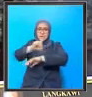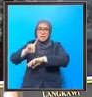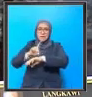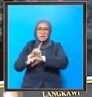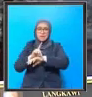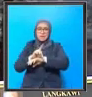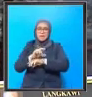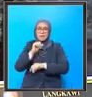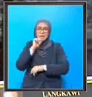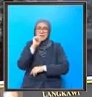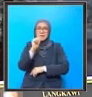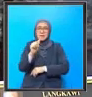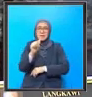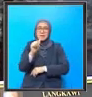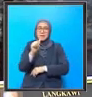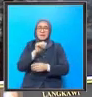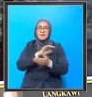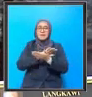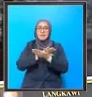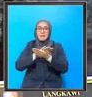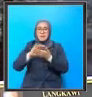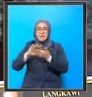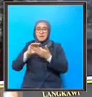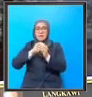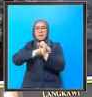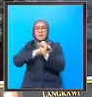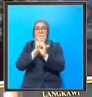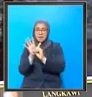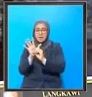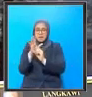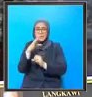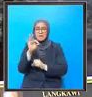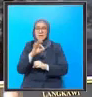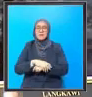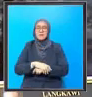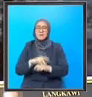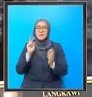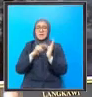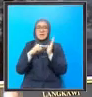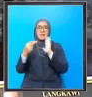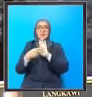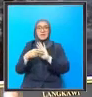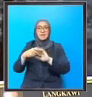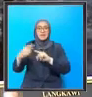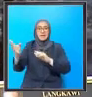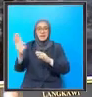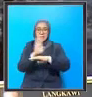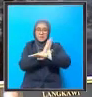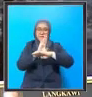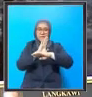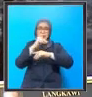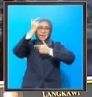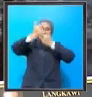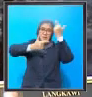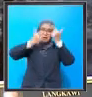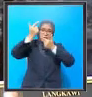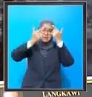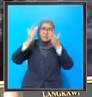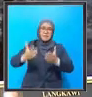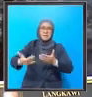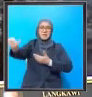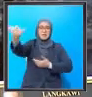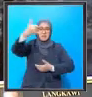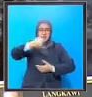tidak tidak bersih daripada komik 19 maka pelabur pelancong ke